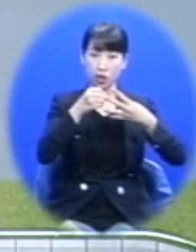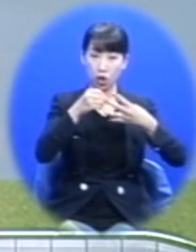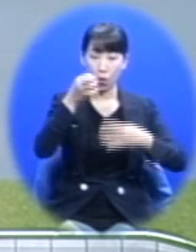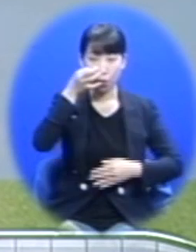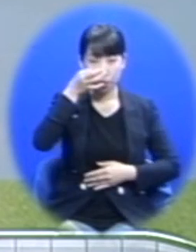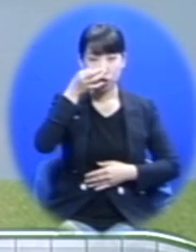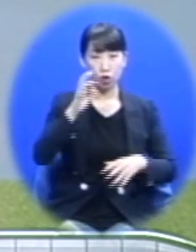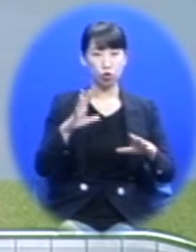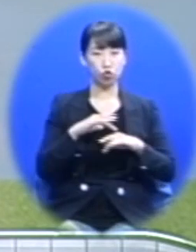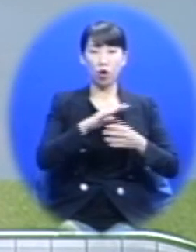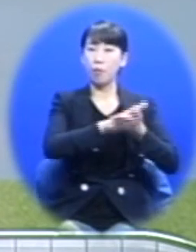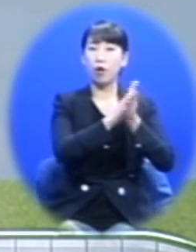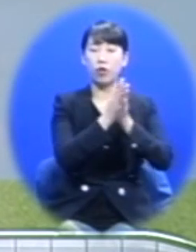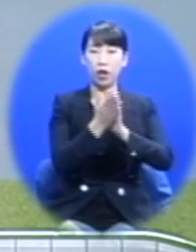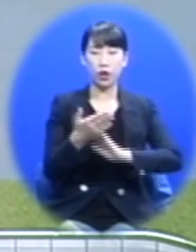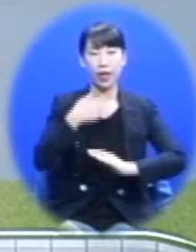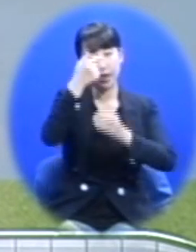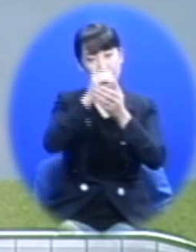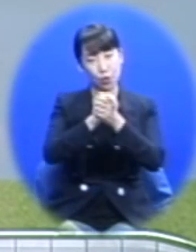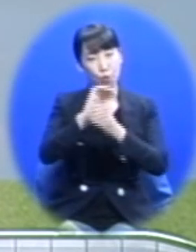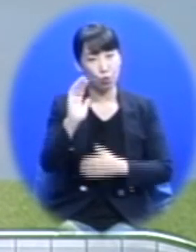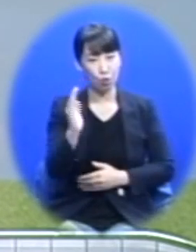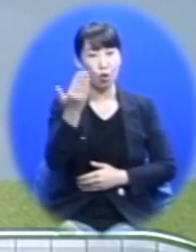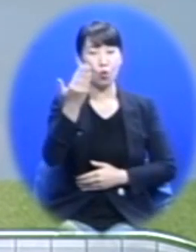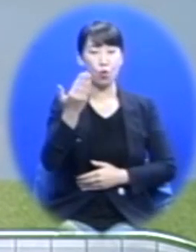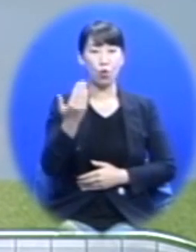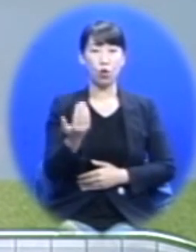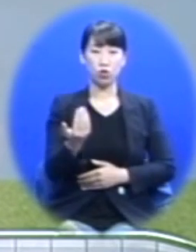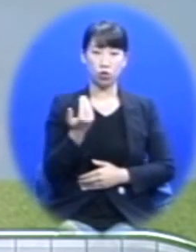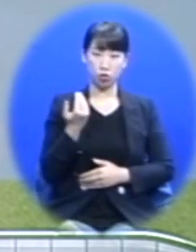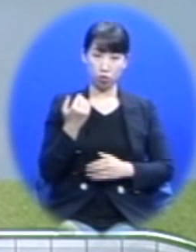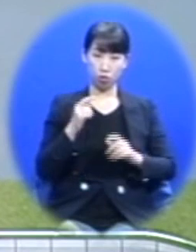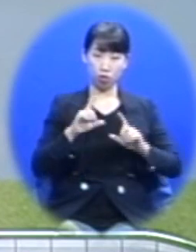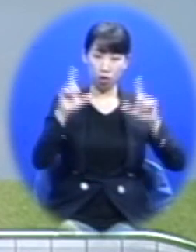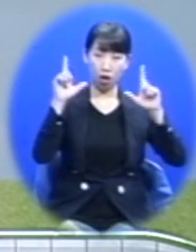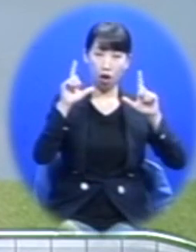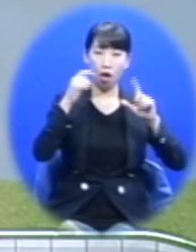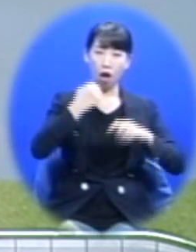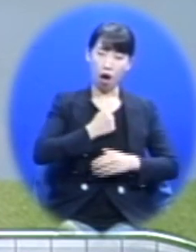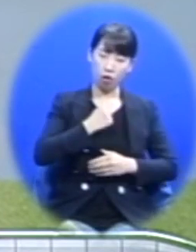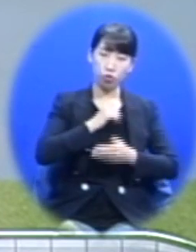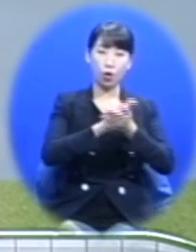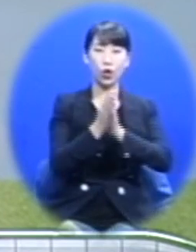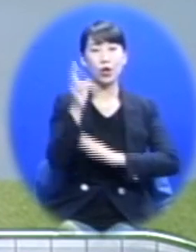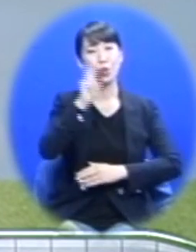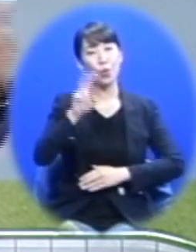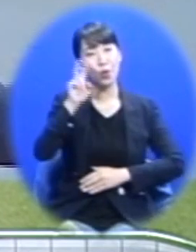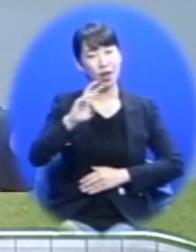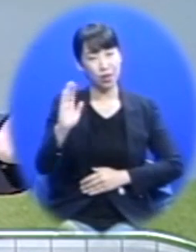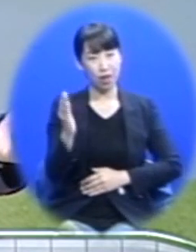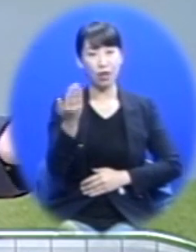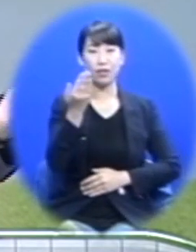그 두려움이 변하여 내 기도가 되었고 전날의 한숨이 변하여 내 노래 되었네.